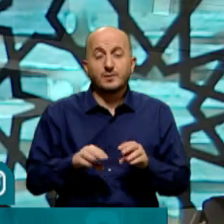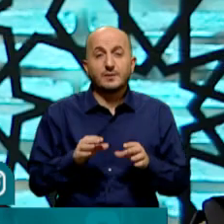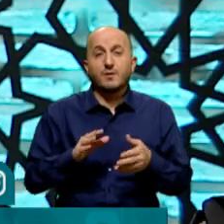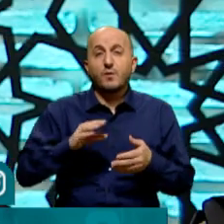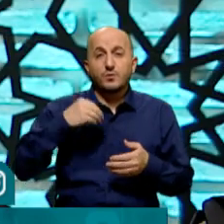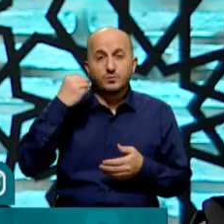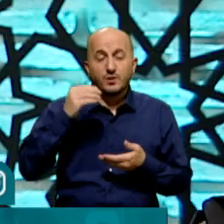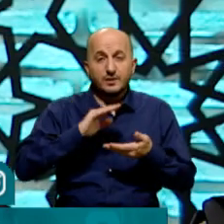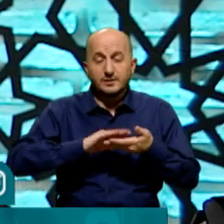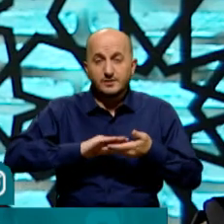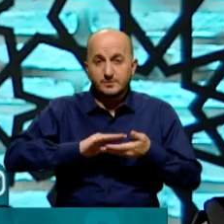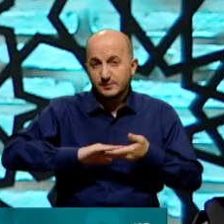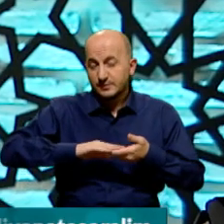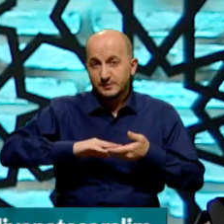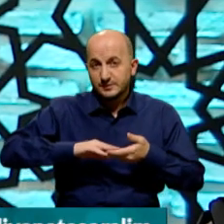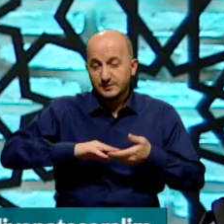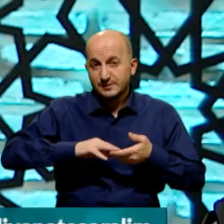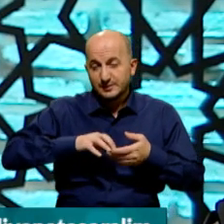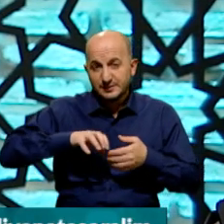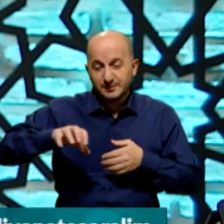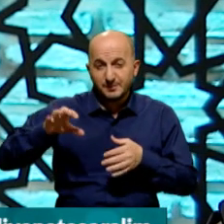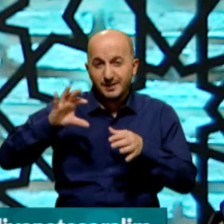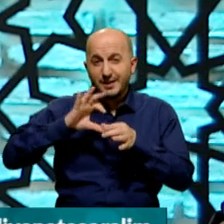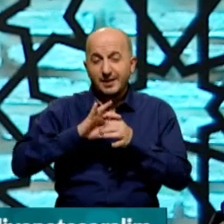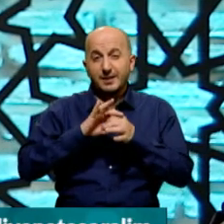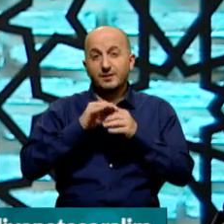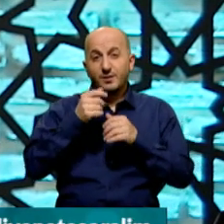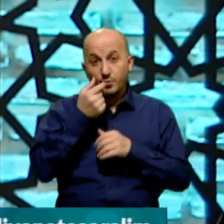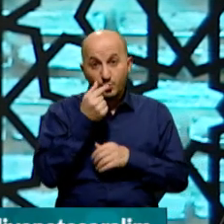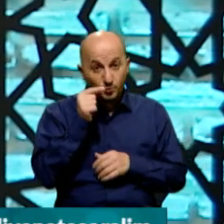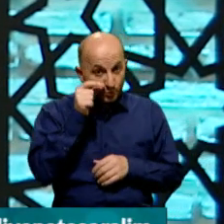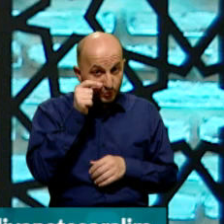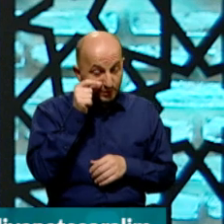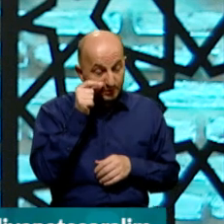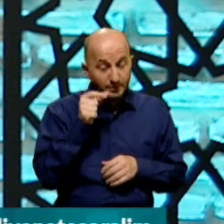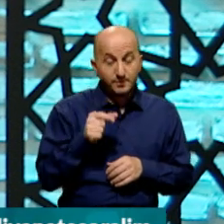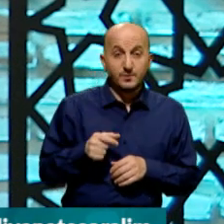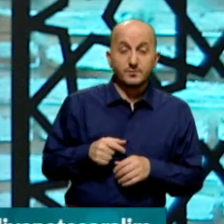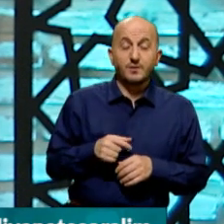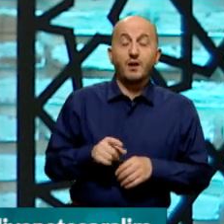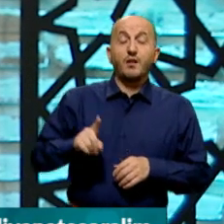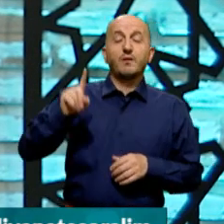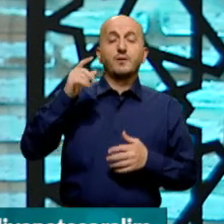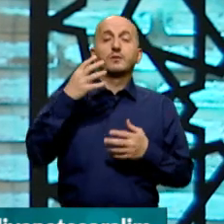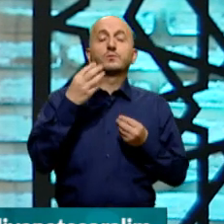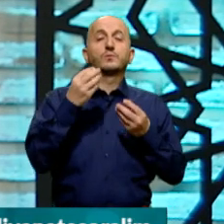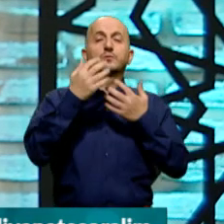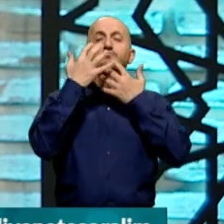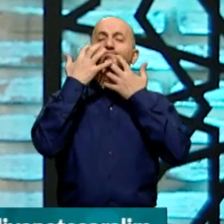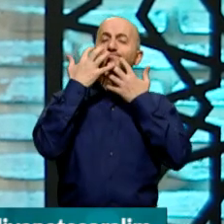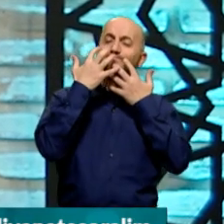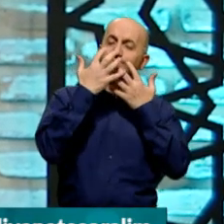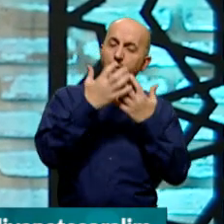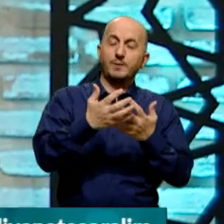da hocamın bu söylediği kısımla alakalı bir arada bulunmuş olabilir. Rabbimiz gani gani rahmet eylesin. Amin.